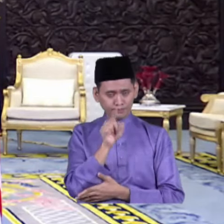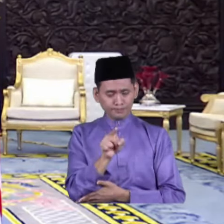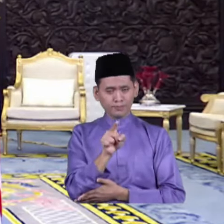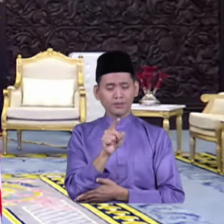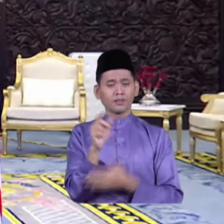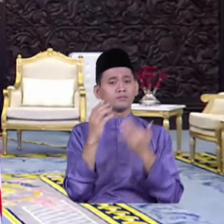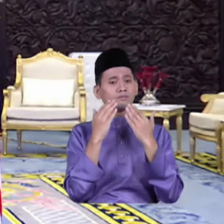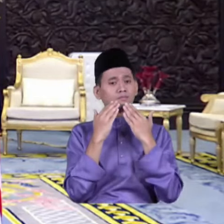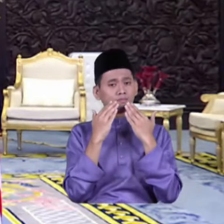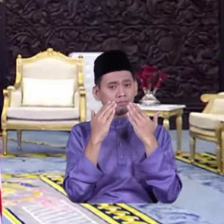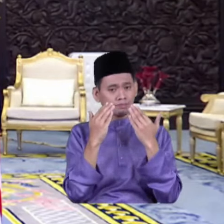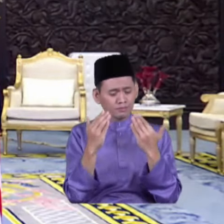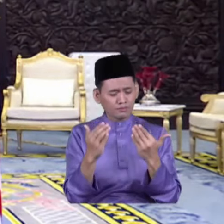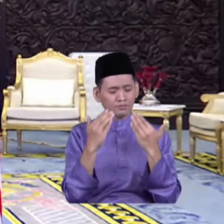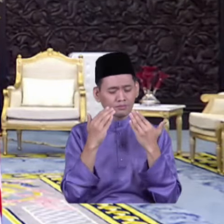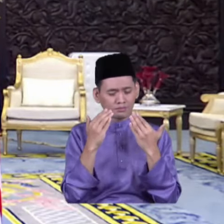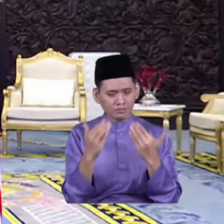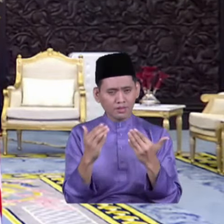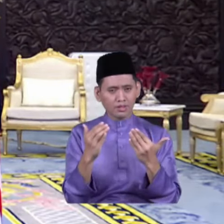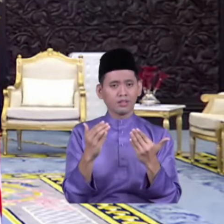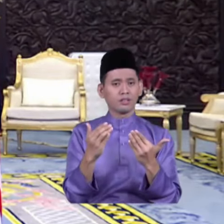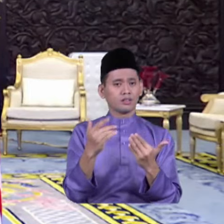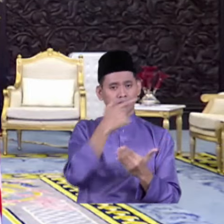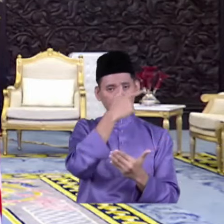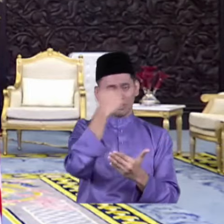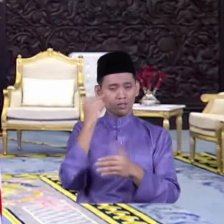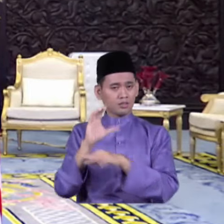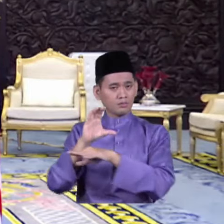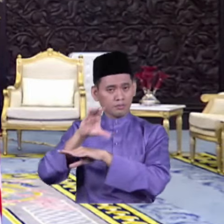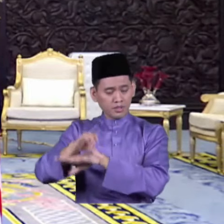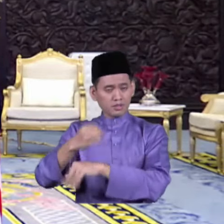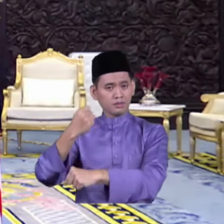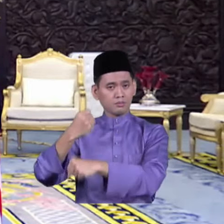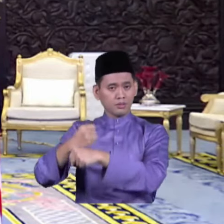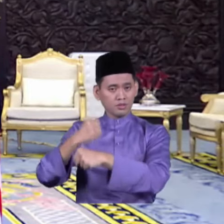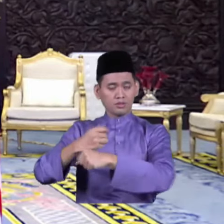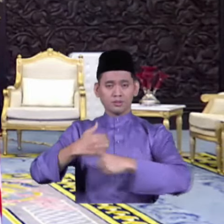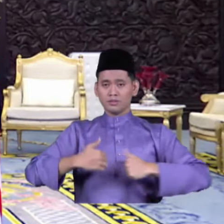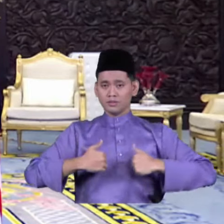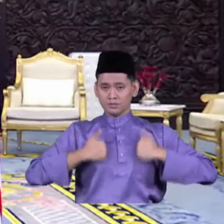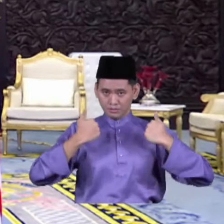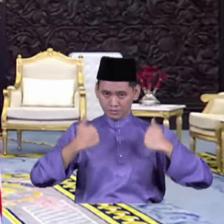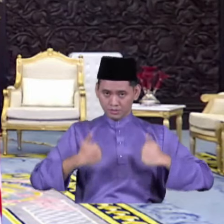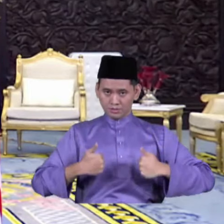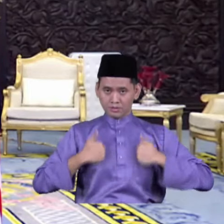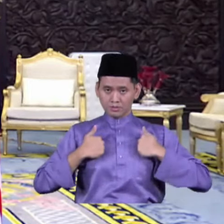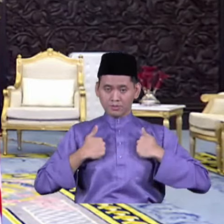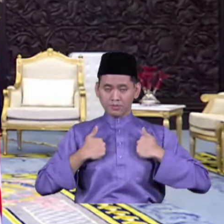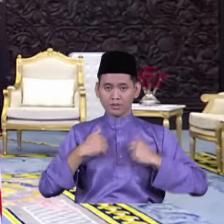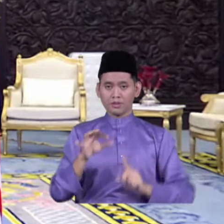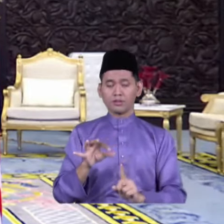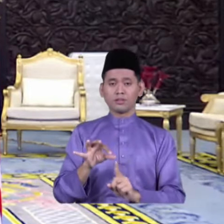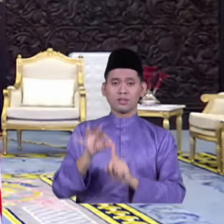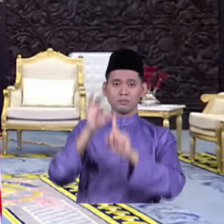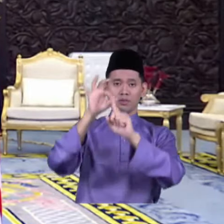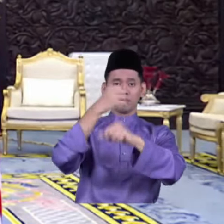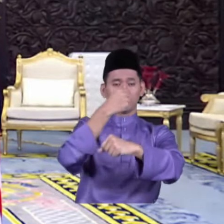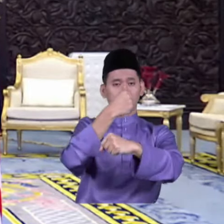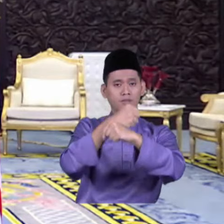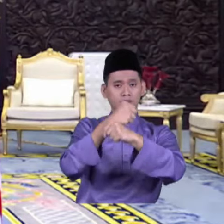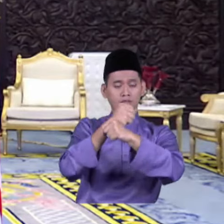menghargai pengorbanan mereka yang terpaksa bertugas pada lebaran ini terutamanya kepada petugas